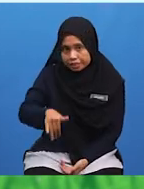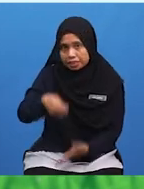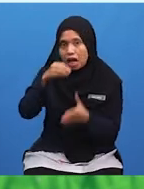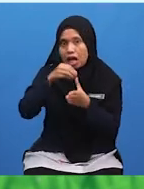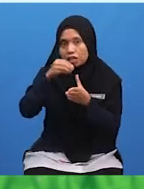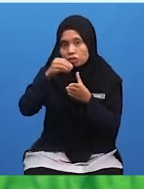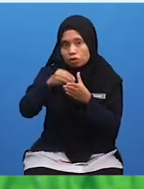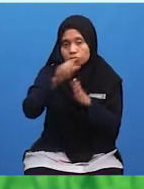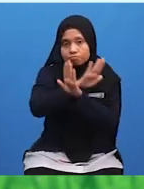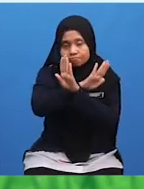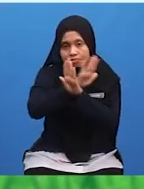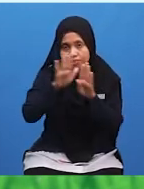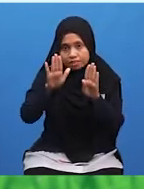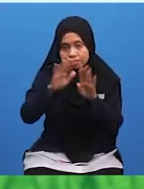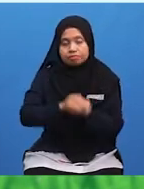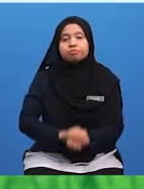Ya